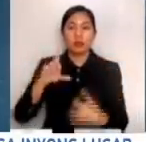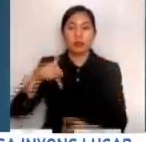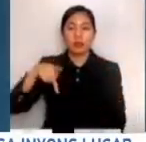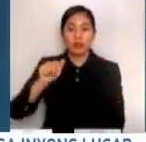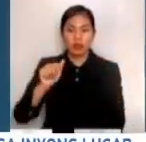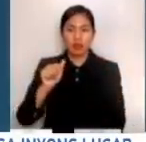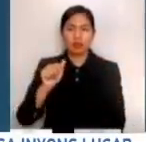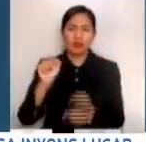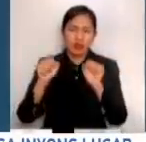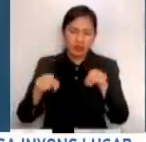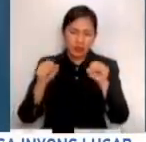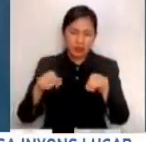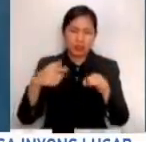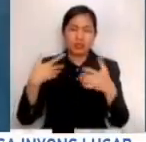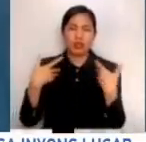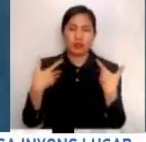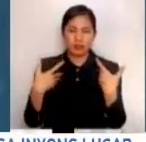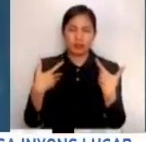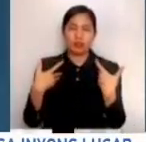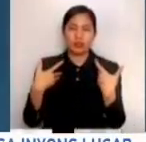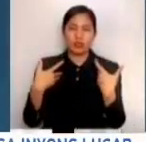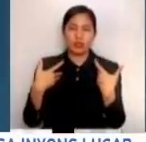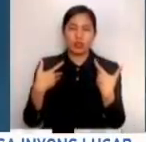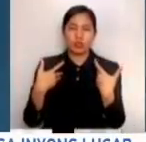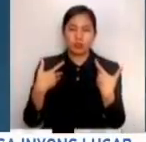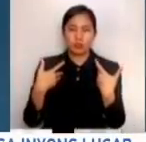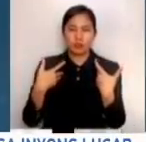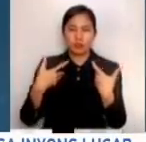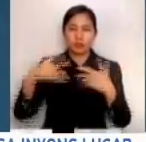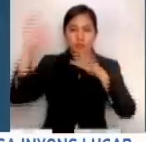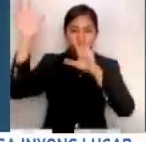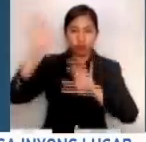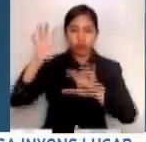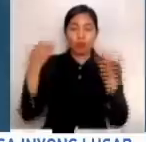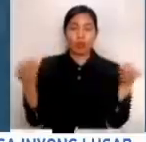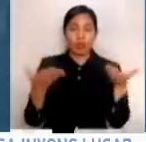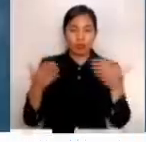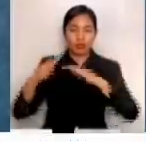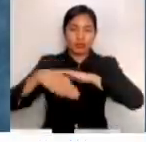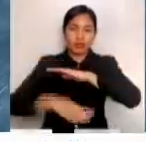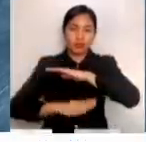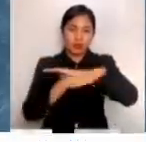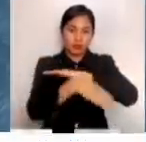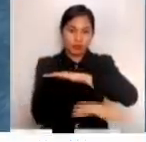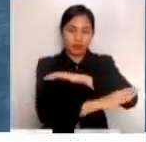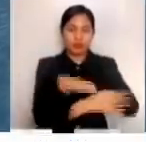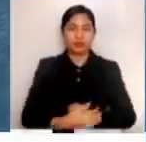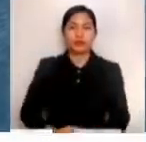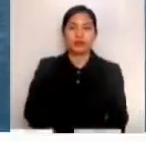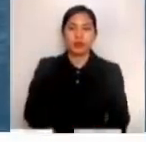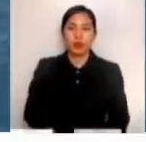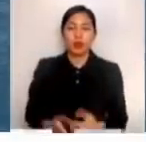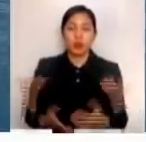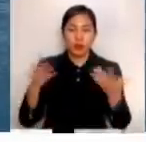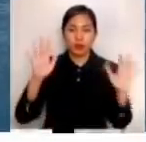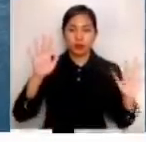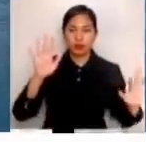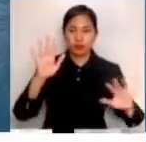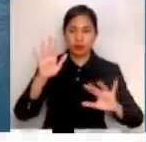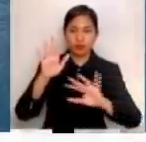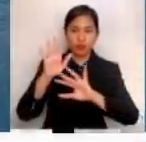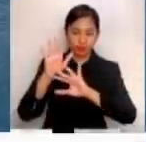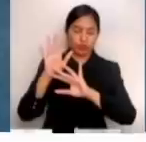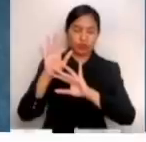Philippine Sea sa silangan ng Mindanao base sa wind map ng Metro Weather. Lalapit po ito sa Mindanao at Visayas